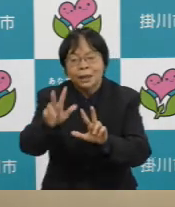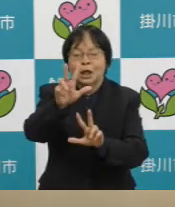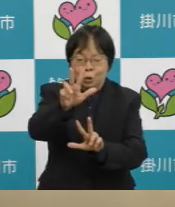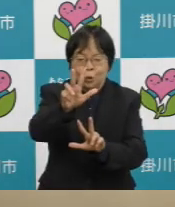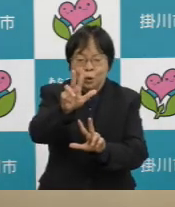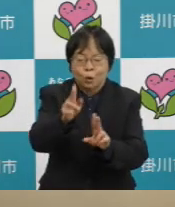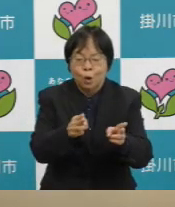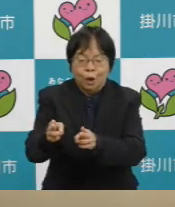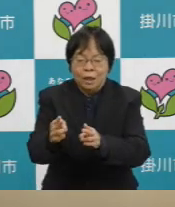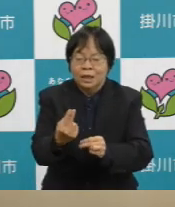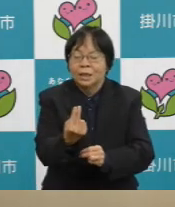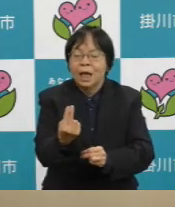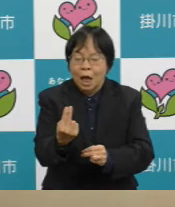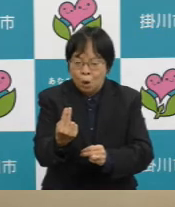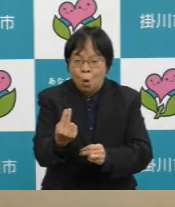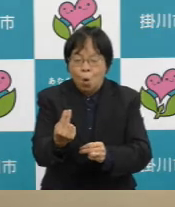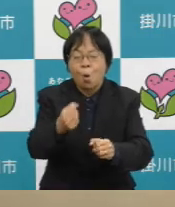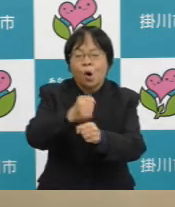ながら、